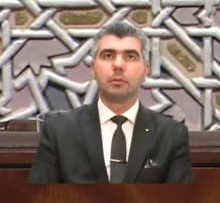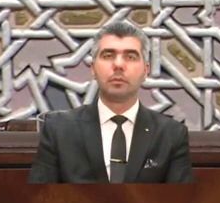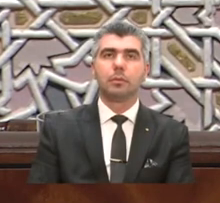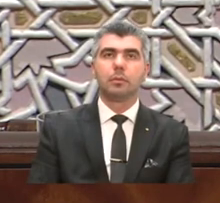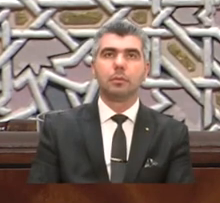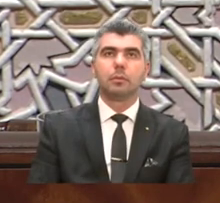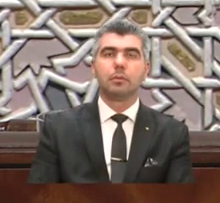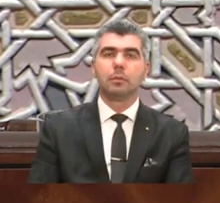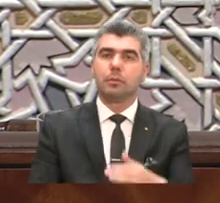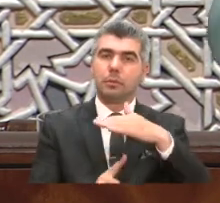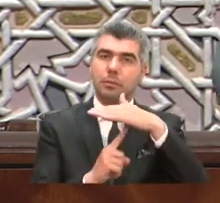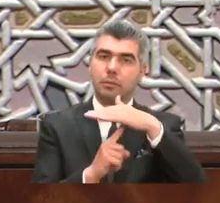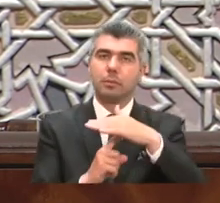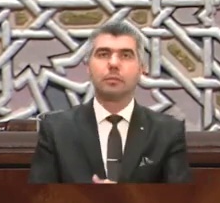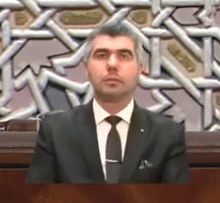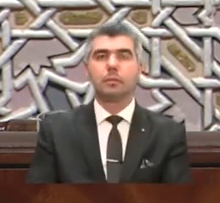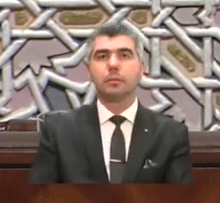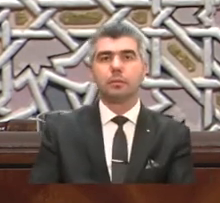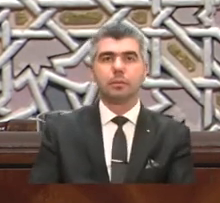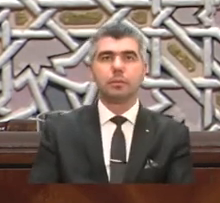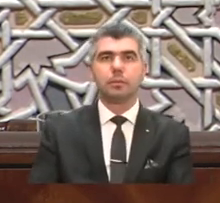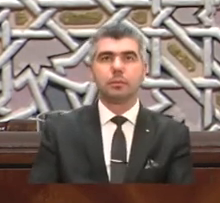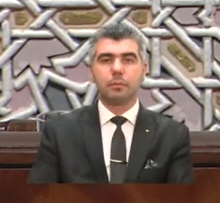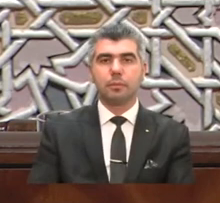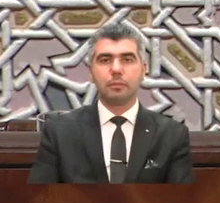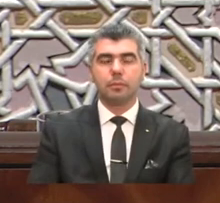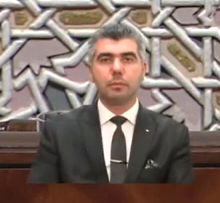تفضل السيد الرئيس. تفضل السيد الرئيس.